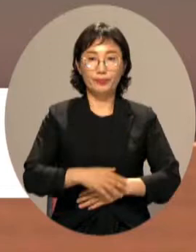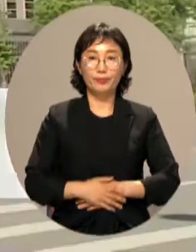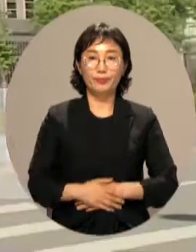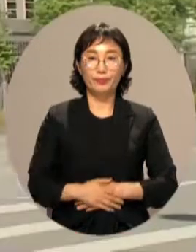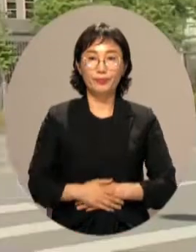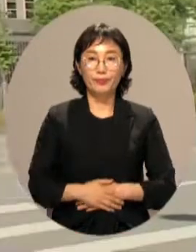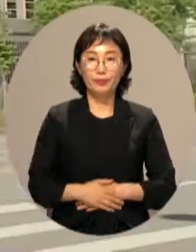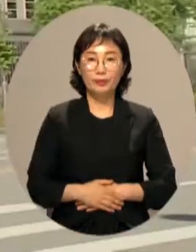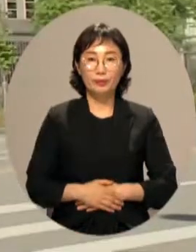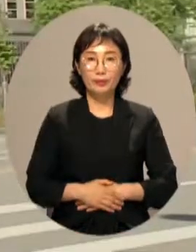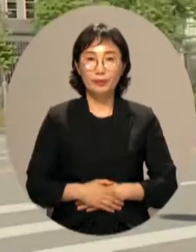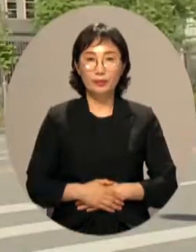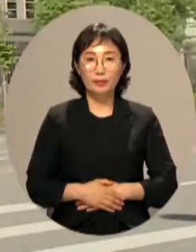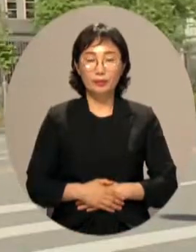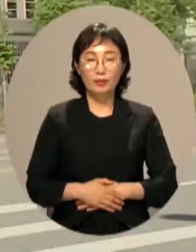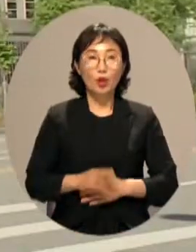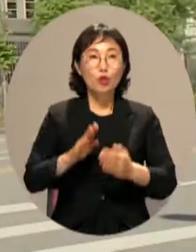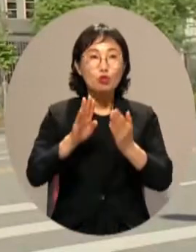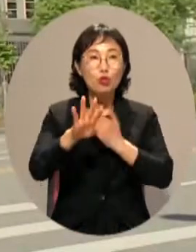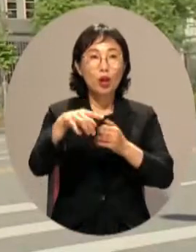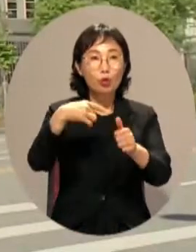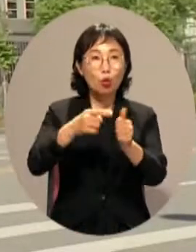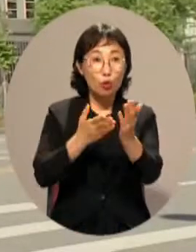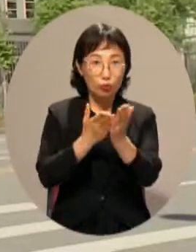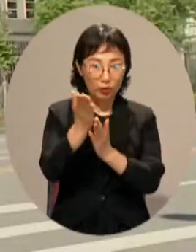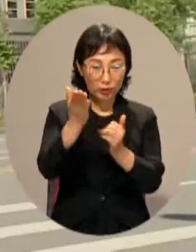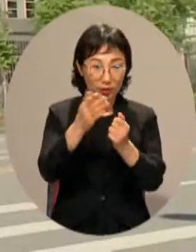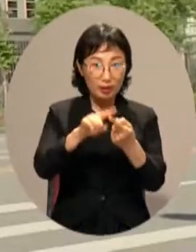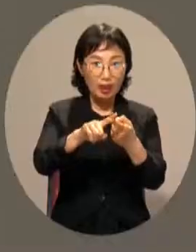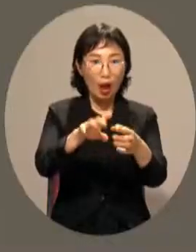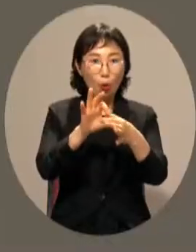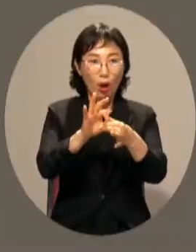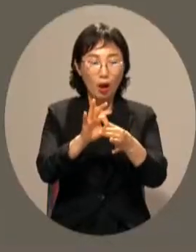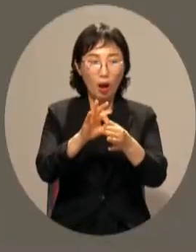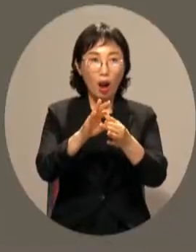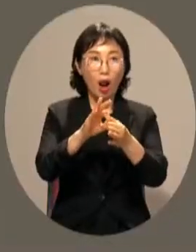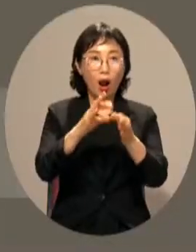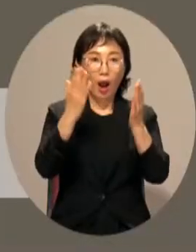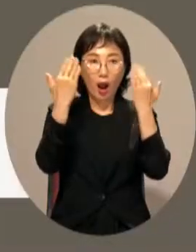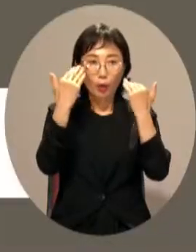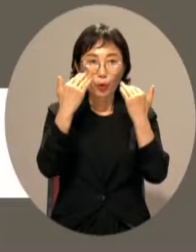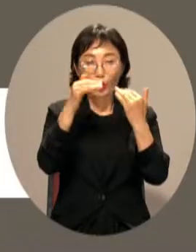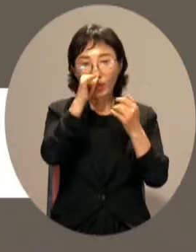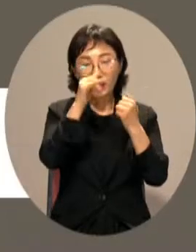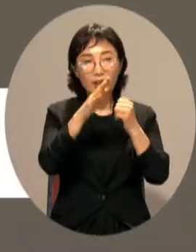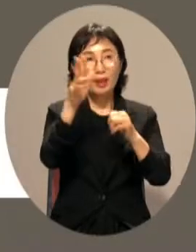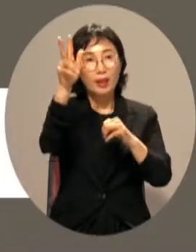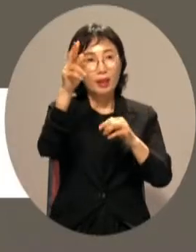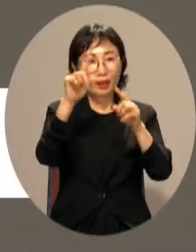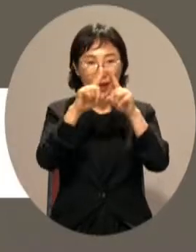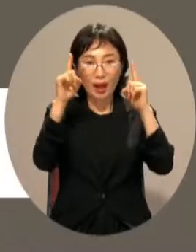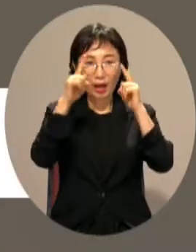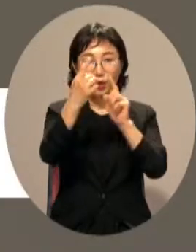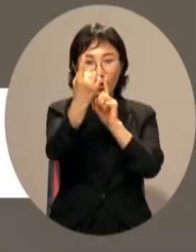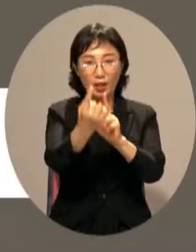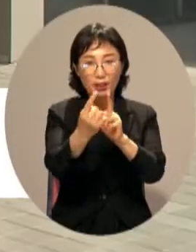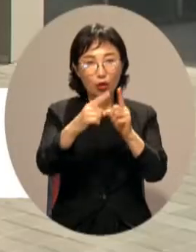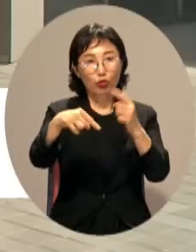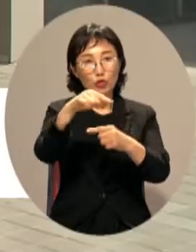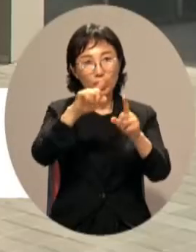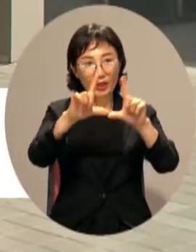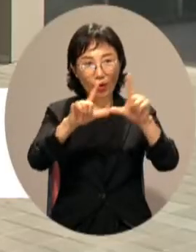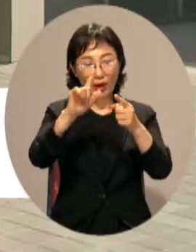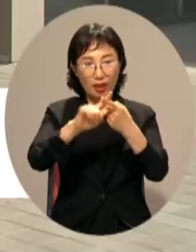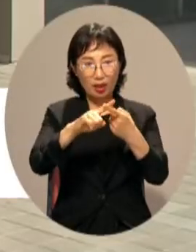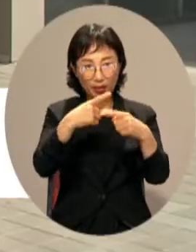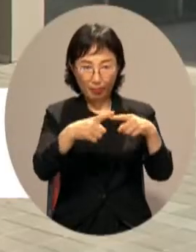같습니다. 이후 교육부는 반도체 관련 학과가 있는 전국 대학들을 대상으로 구체적인 운영 현황을 파악하는